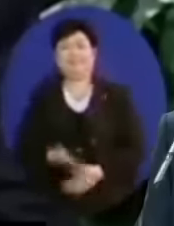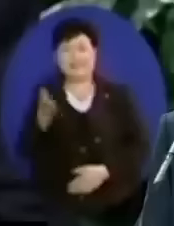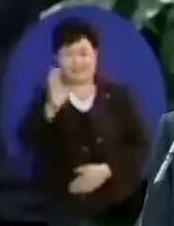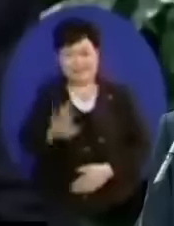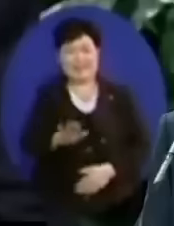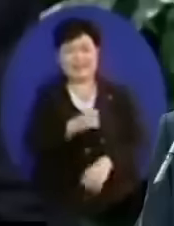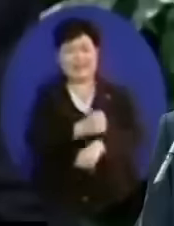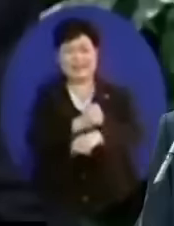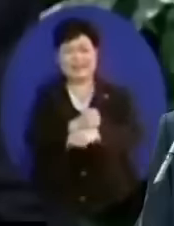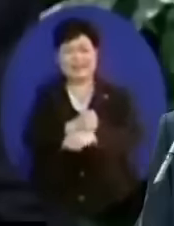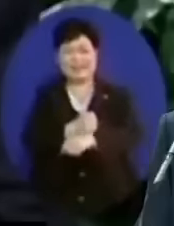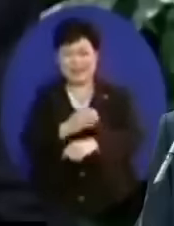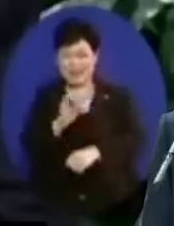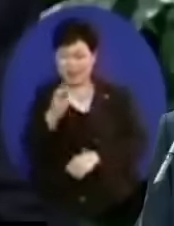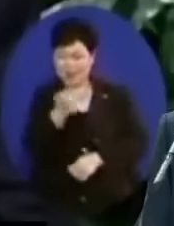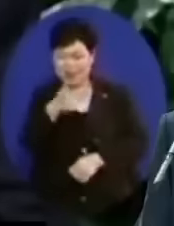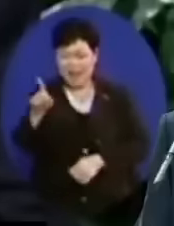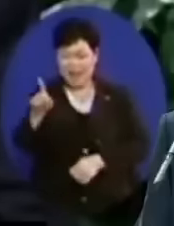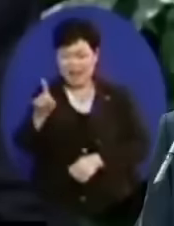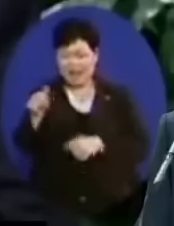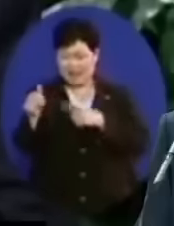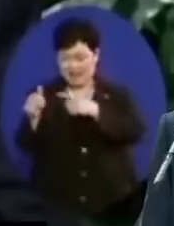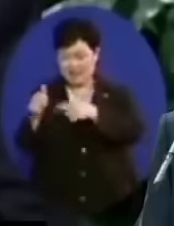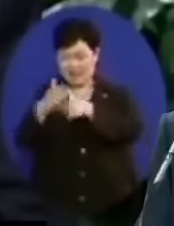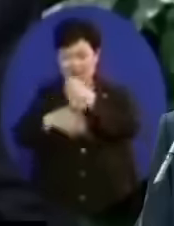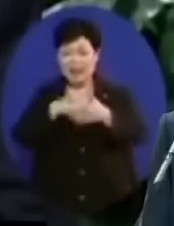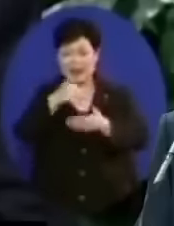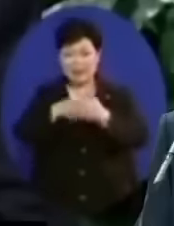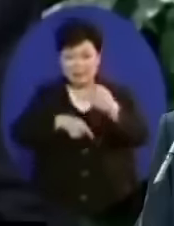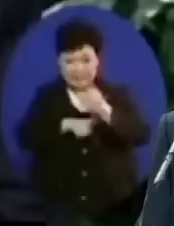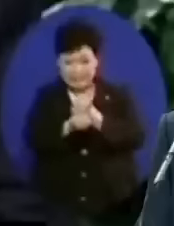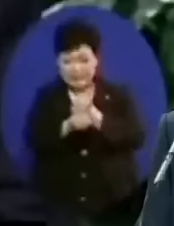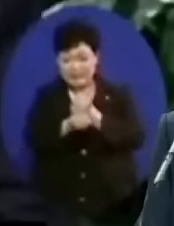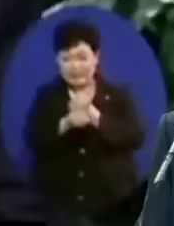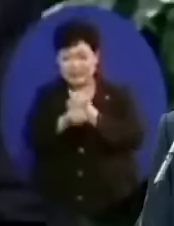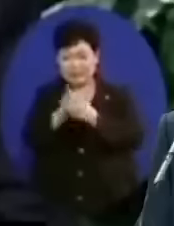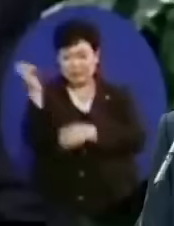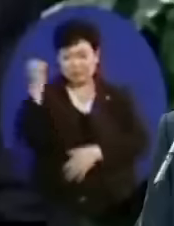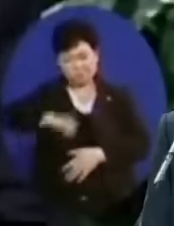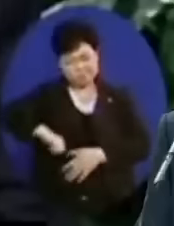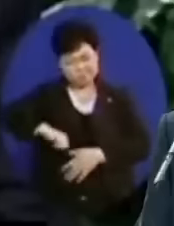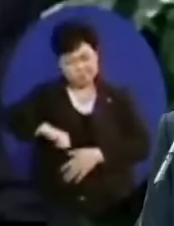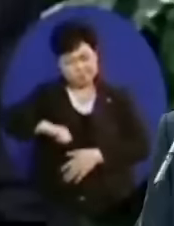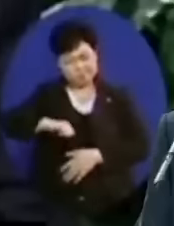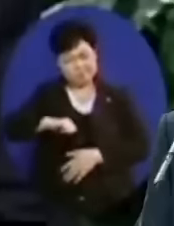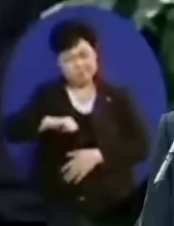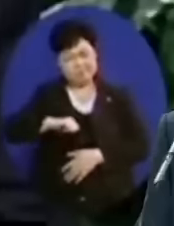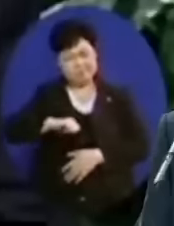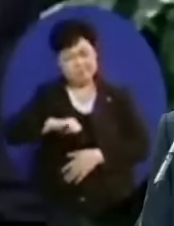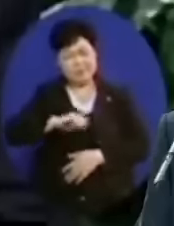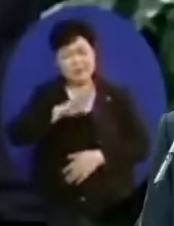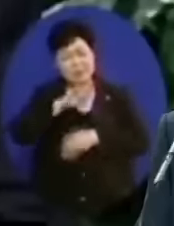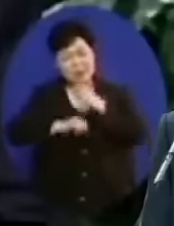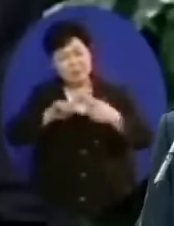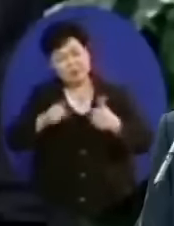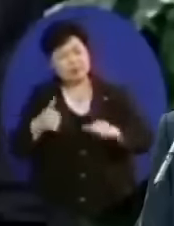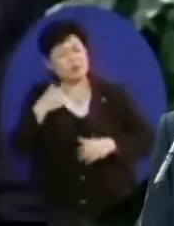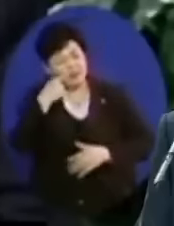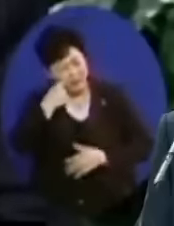그래서 요나는 하나님의 뜻을 거역하고는 마음대로 죽지도 못하는